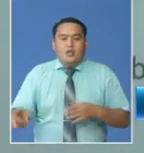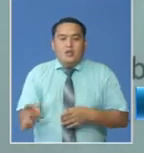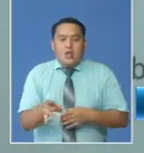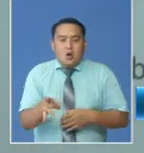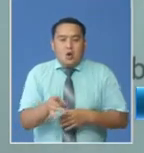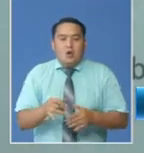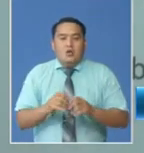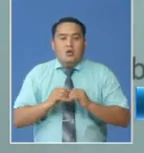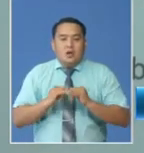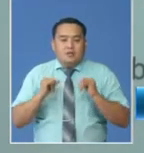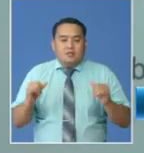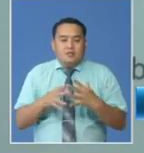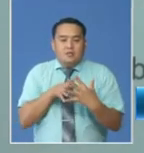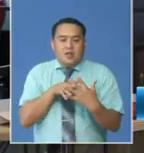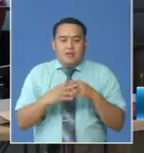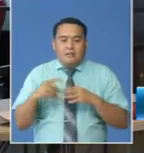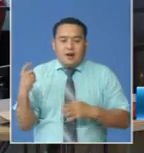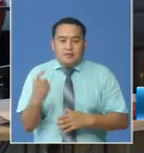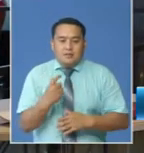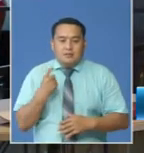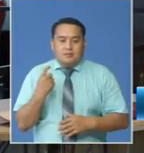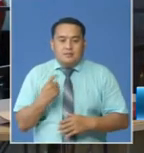в развитии аграрного сектора.